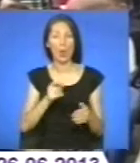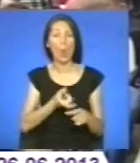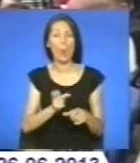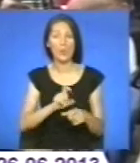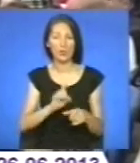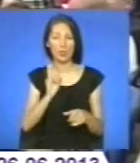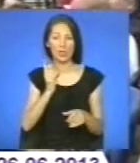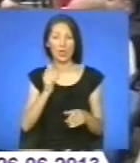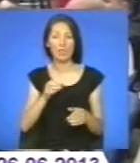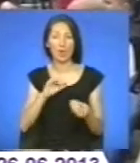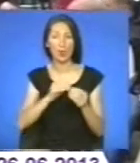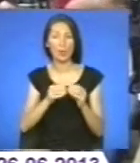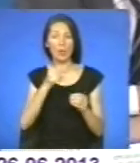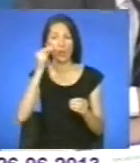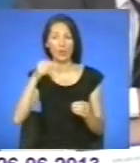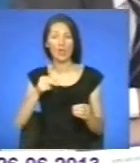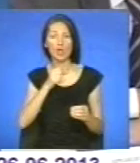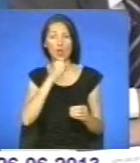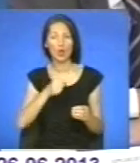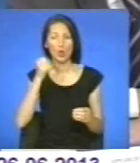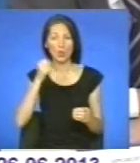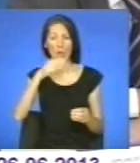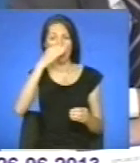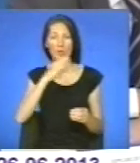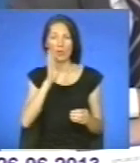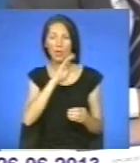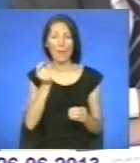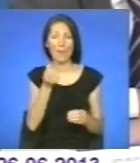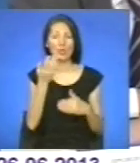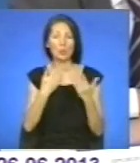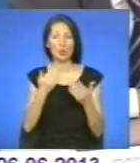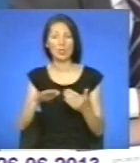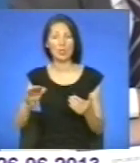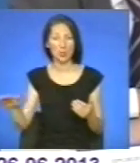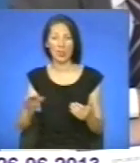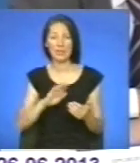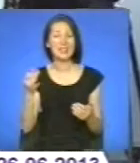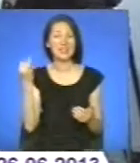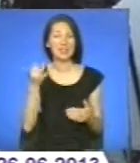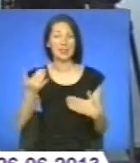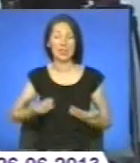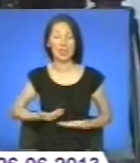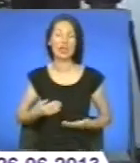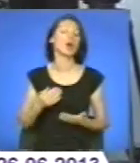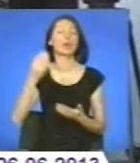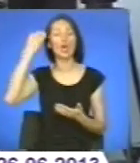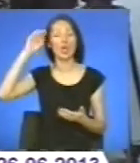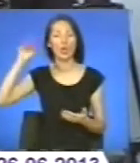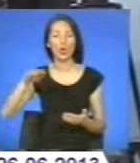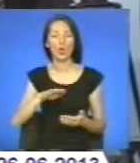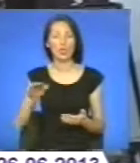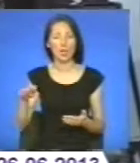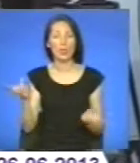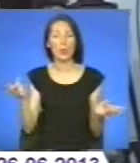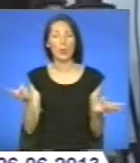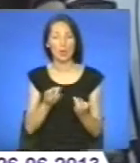винні дорослі. Батьки мало спілкуються з дітьми, не цікавляться їхнім життям, банально ігнорують дитячі потреби. Окрема проблема